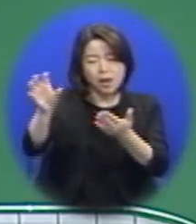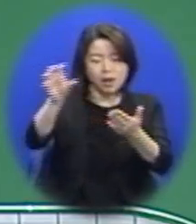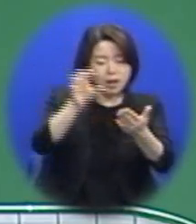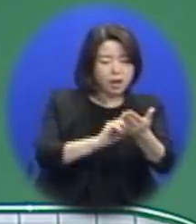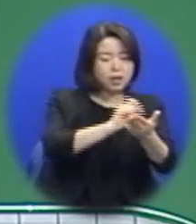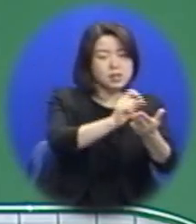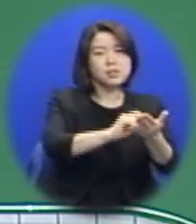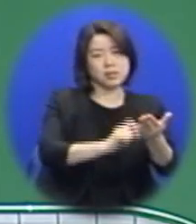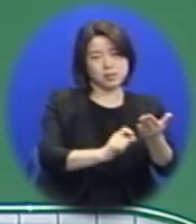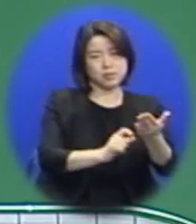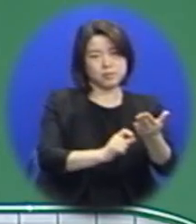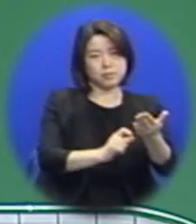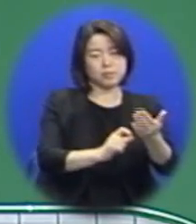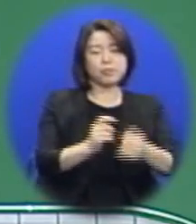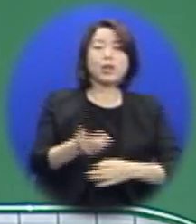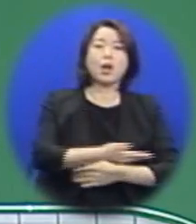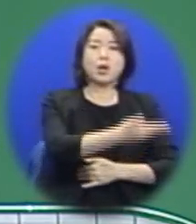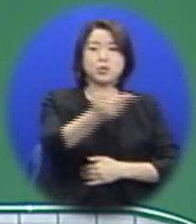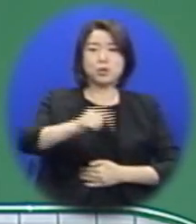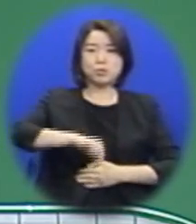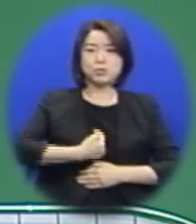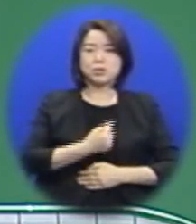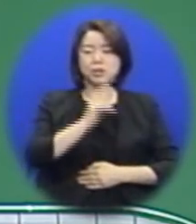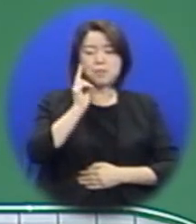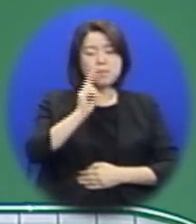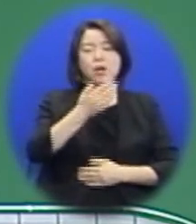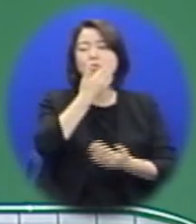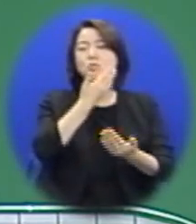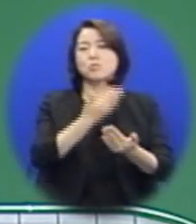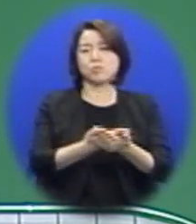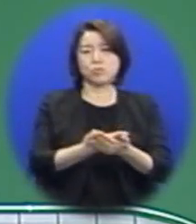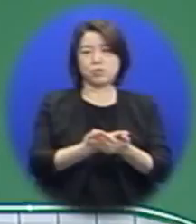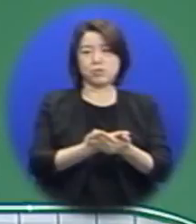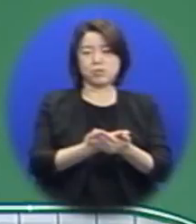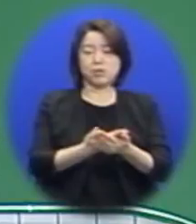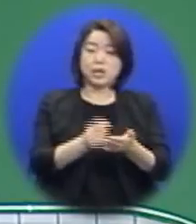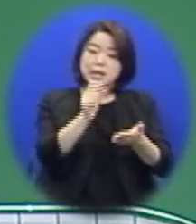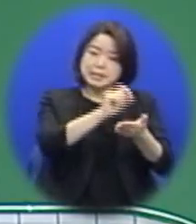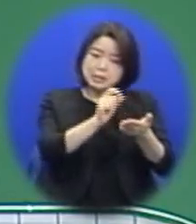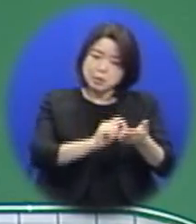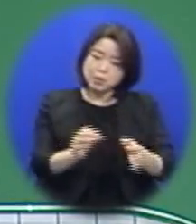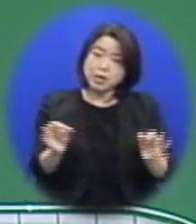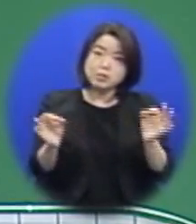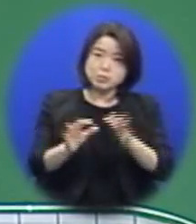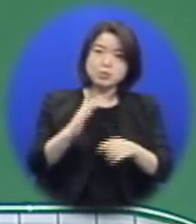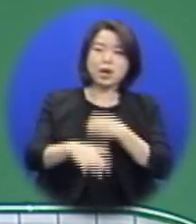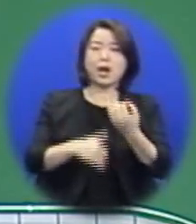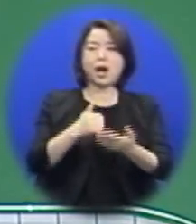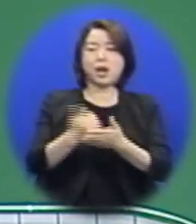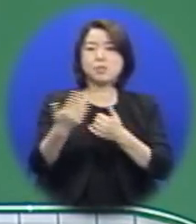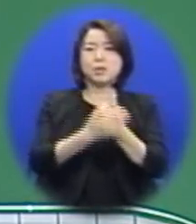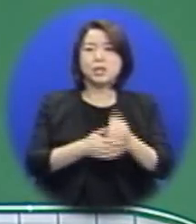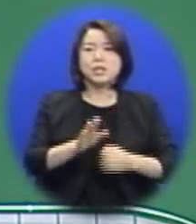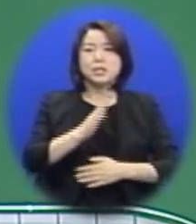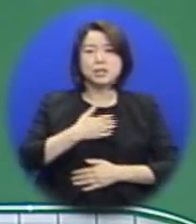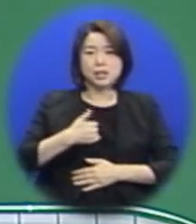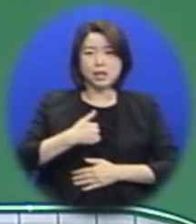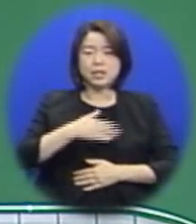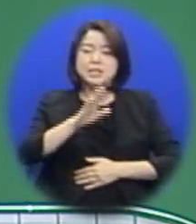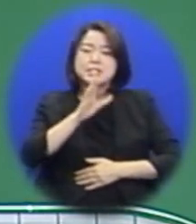그건 여러분 자신에게 매우 중요합니다. 기록하는 순간에 하나님의 은혜는 내게 실제가